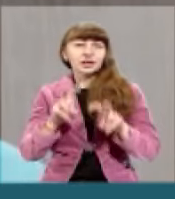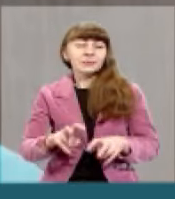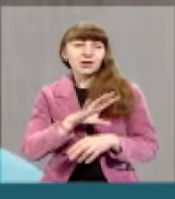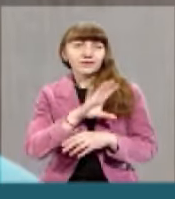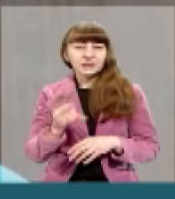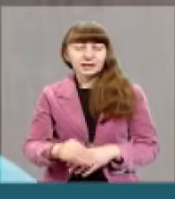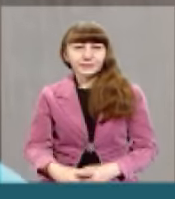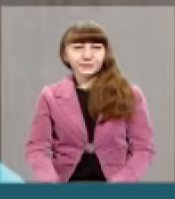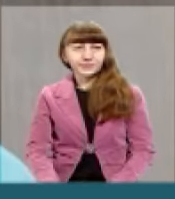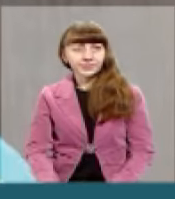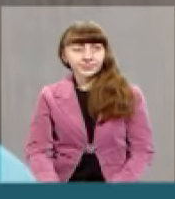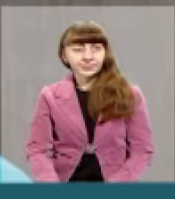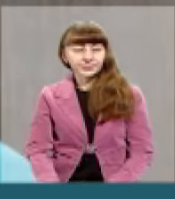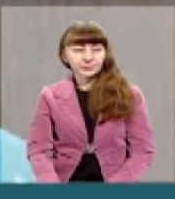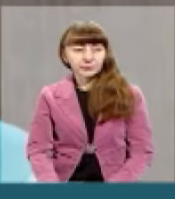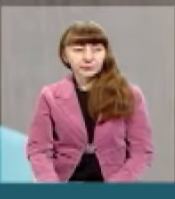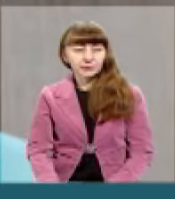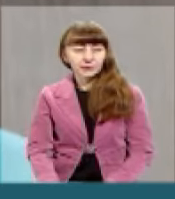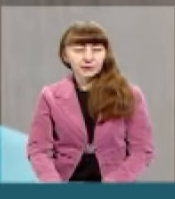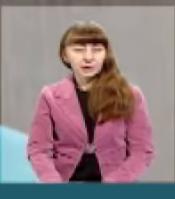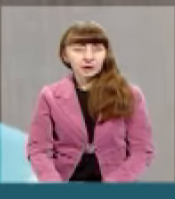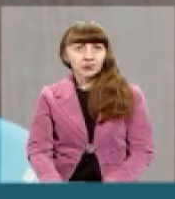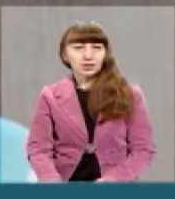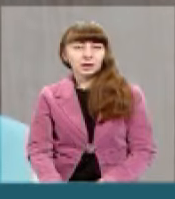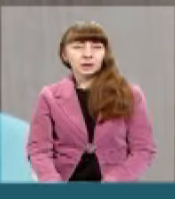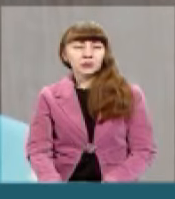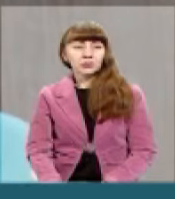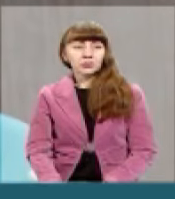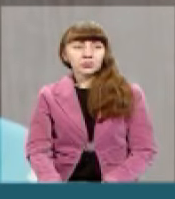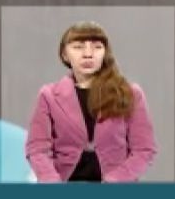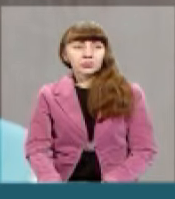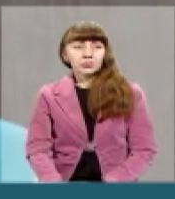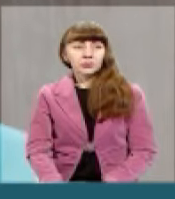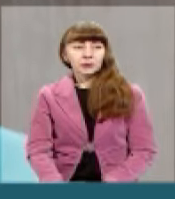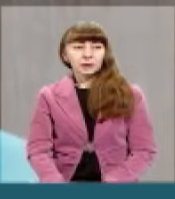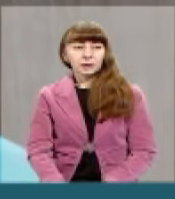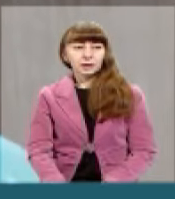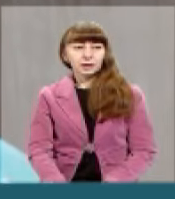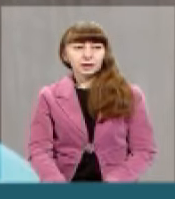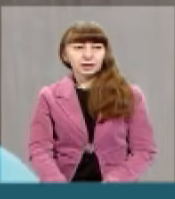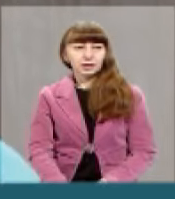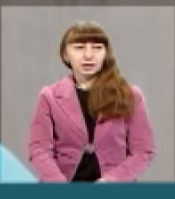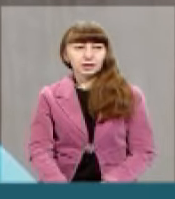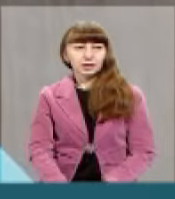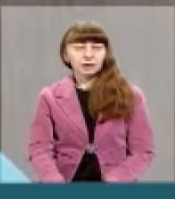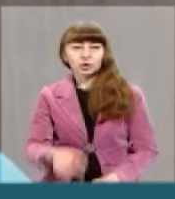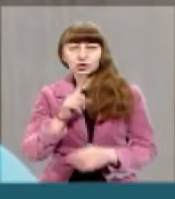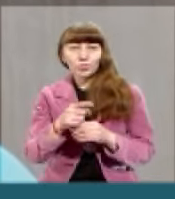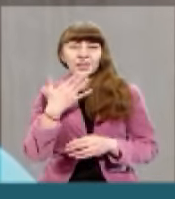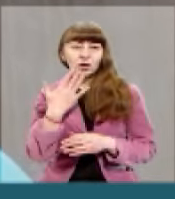всем депутатским корпусом должны приложить максимальные усилия для того, чтобы были обеспечены, наш народ был обеспечен качественной,